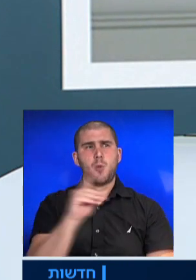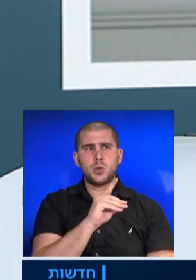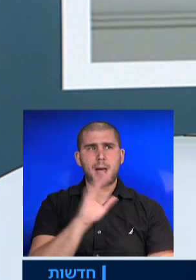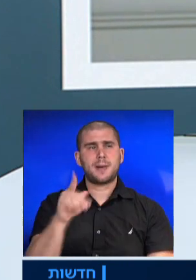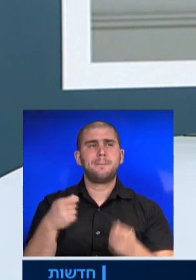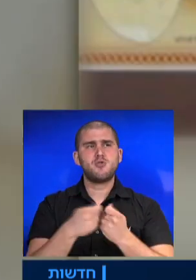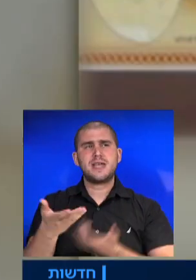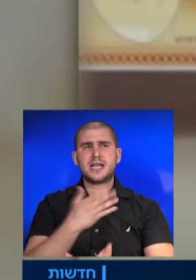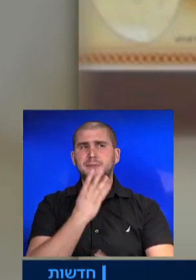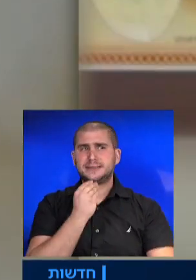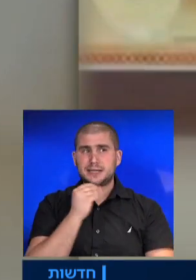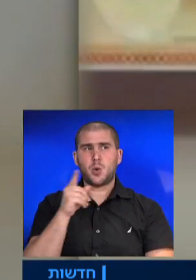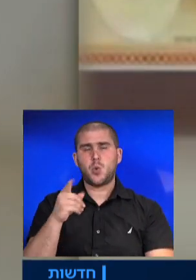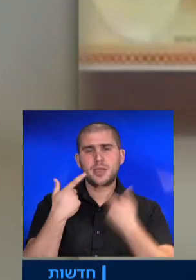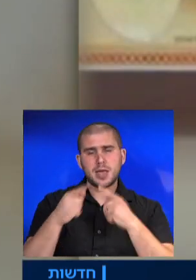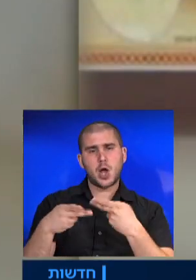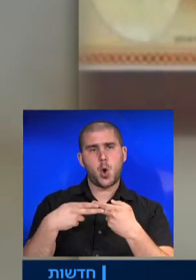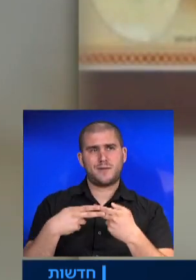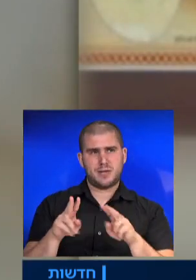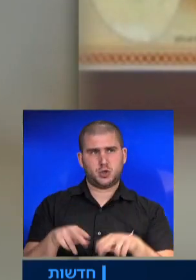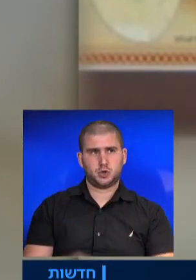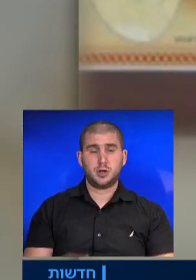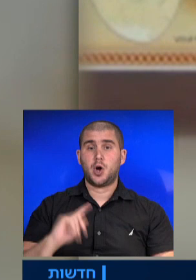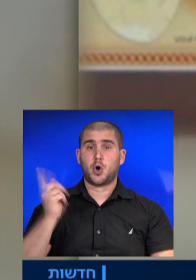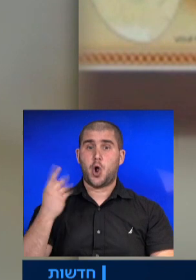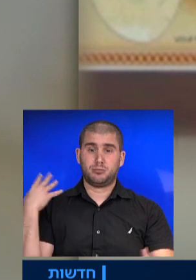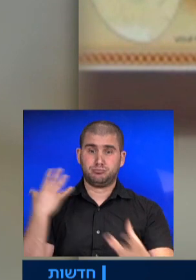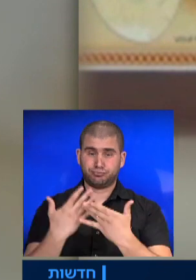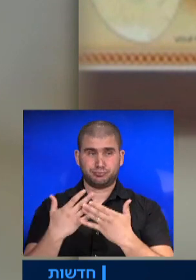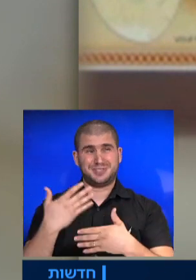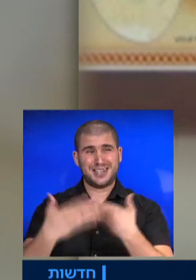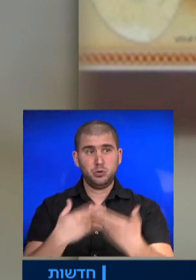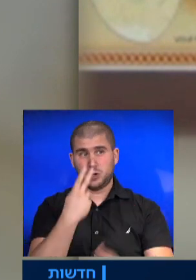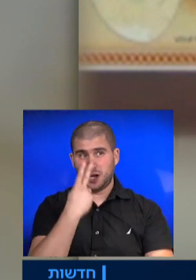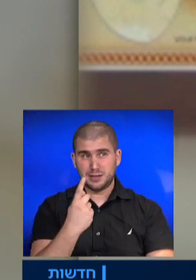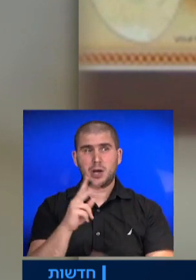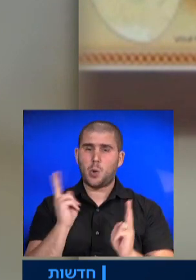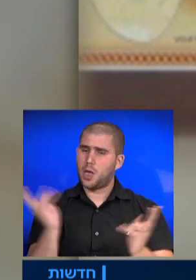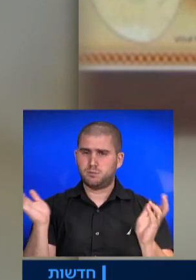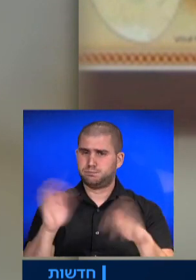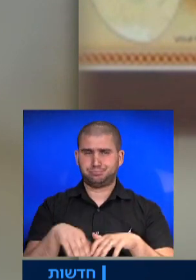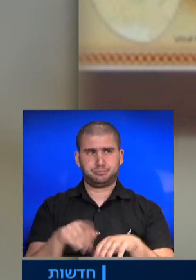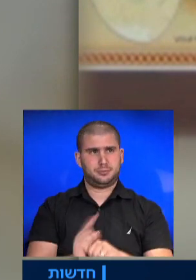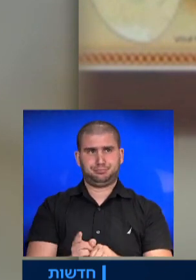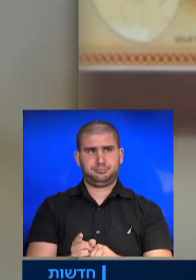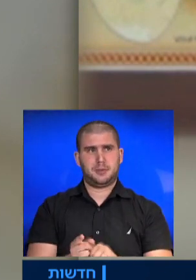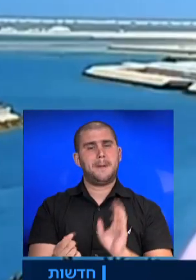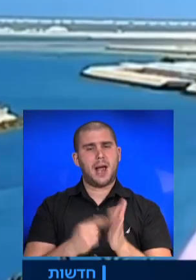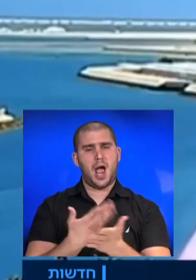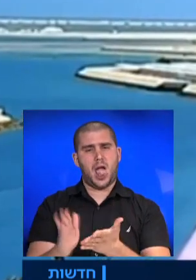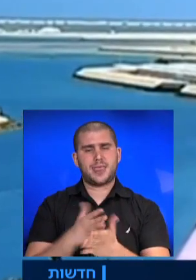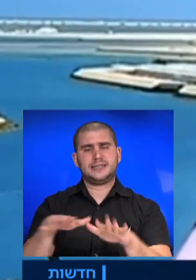بالحميمة مع إسرائيل. All the progress that you've seen, all of that could be undermined by a decision to